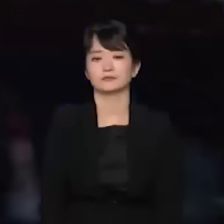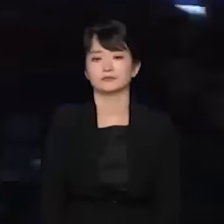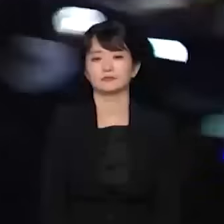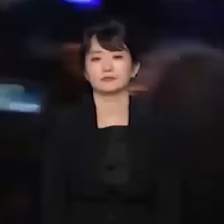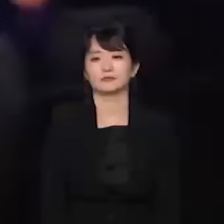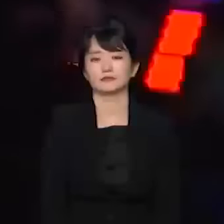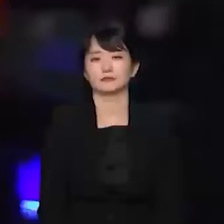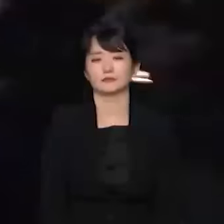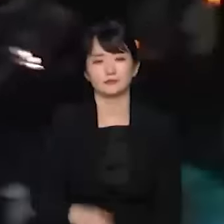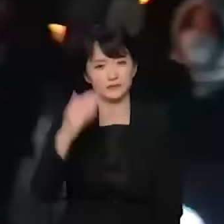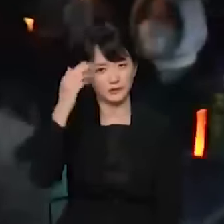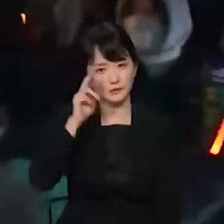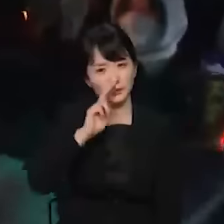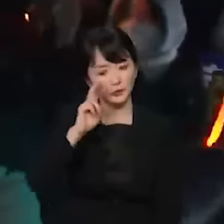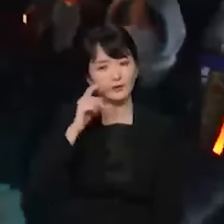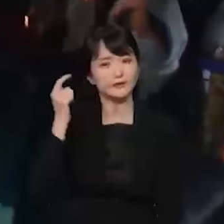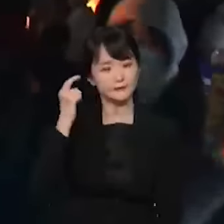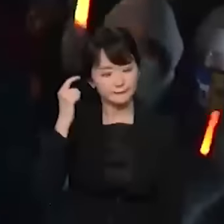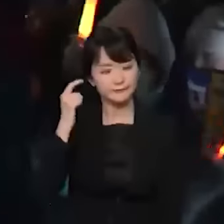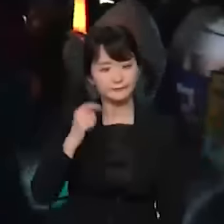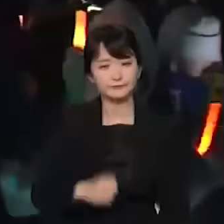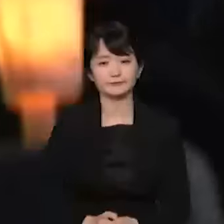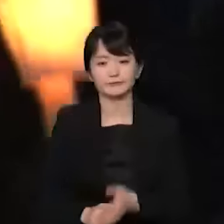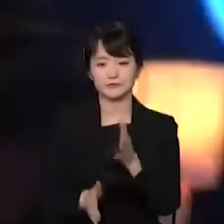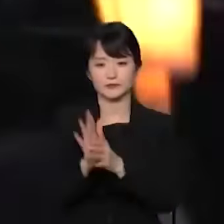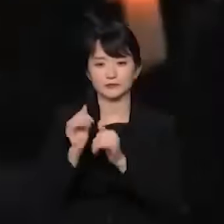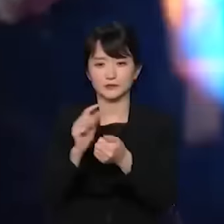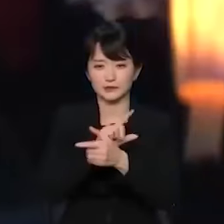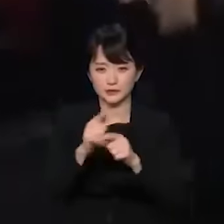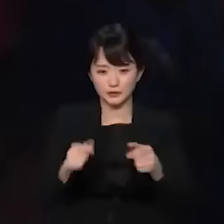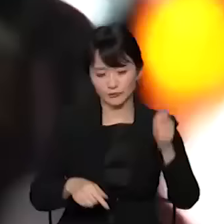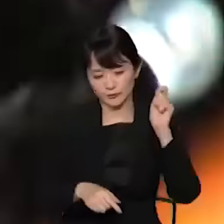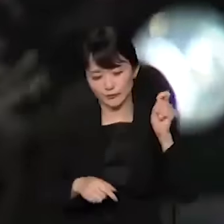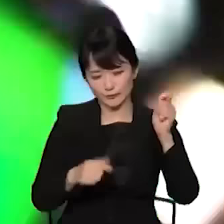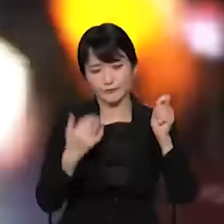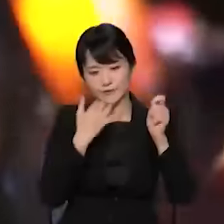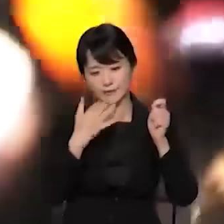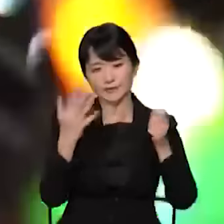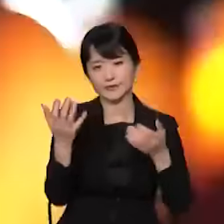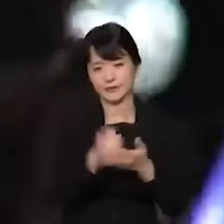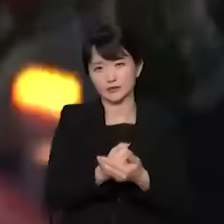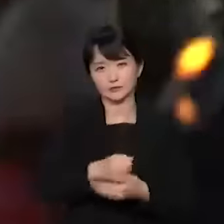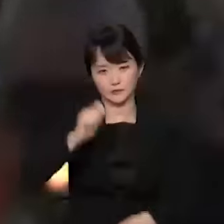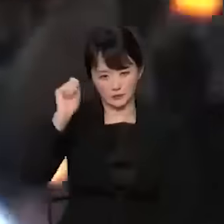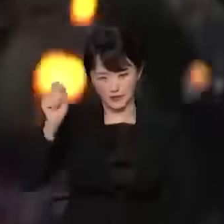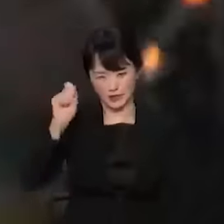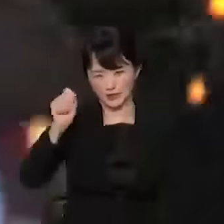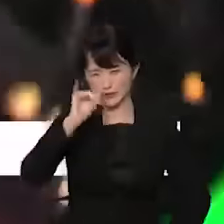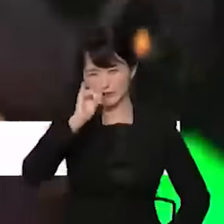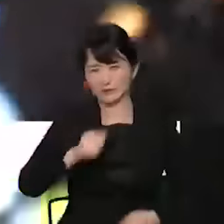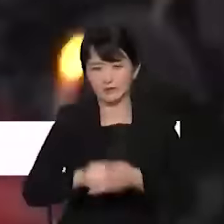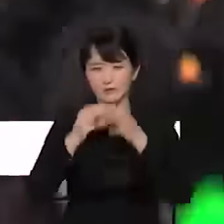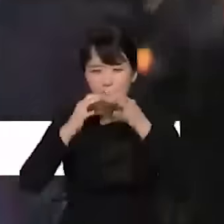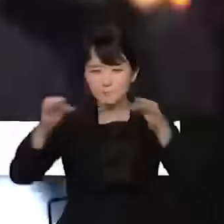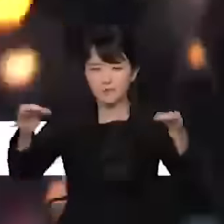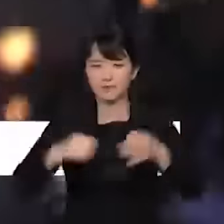익숙한 K-POP이 흘러나오고 시민들은 형형색색 응원봉을 들고 음악에 맞춰 흔듭니다.